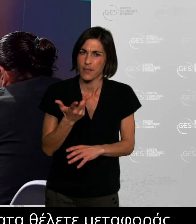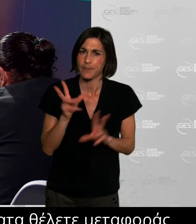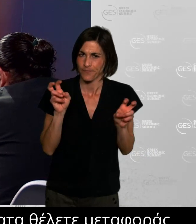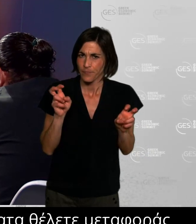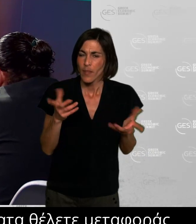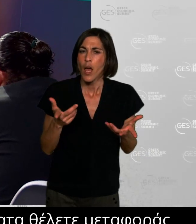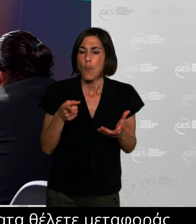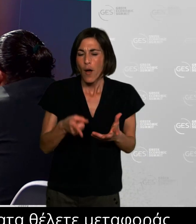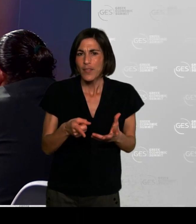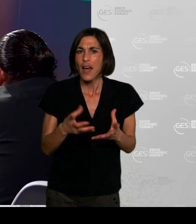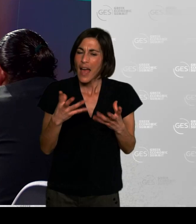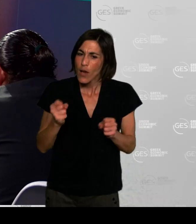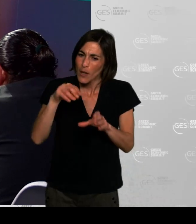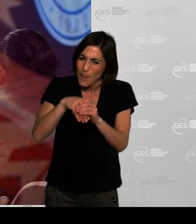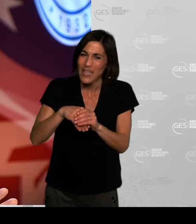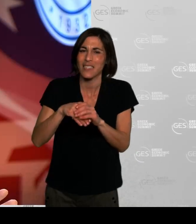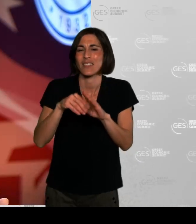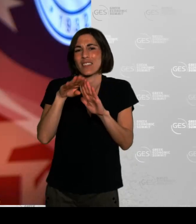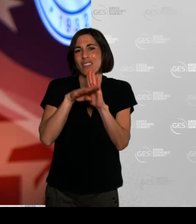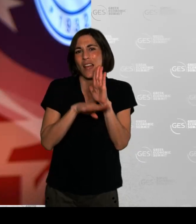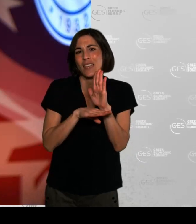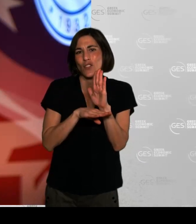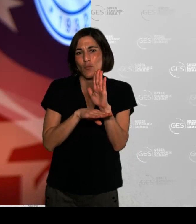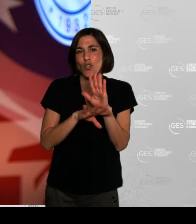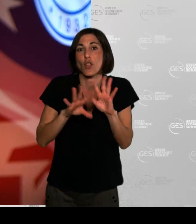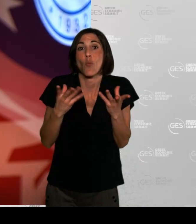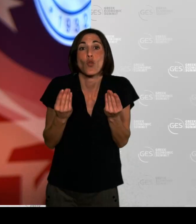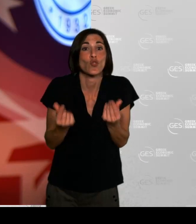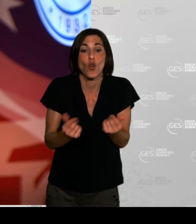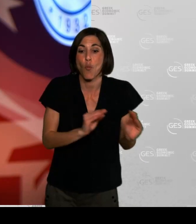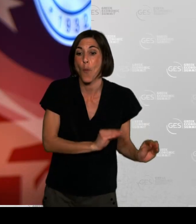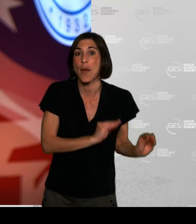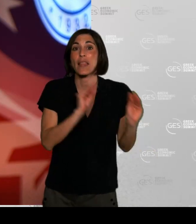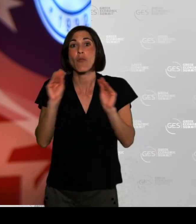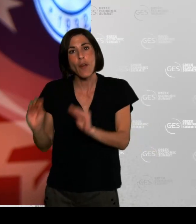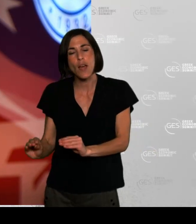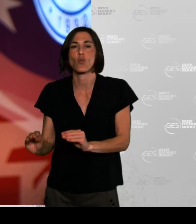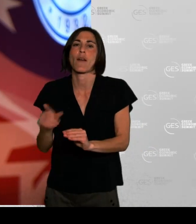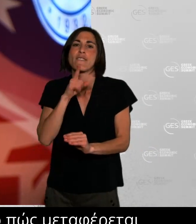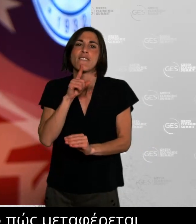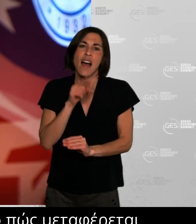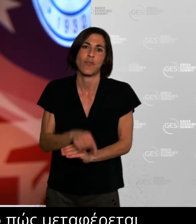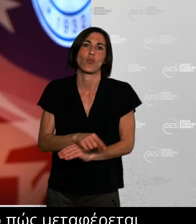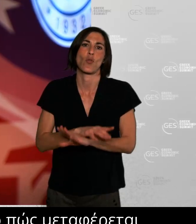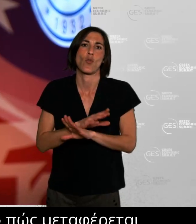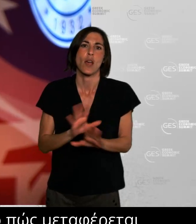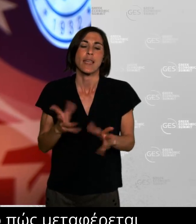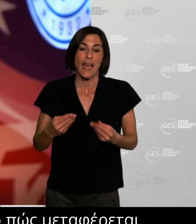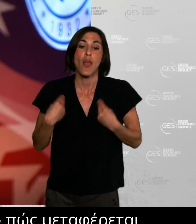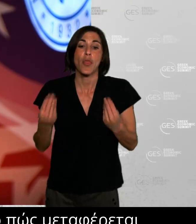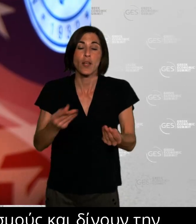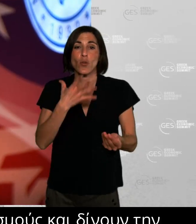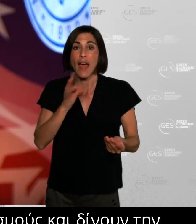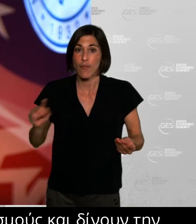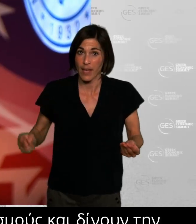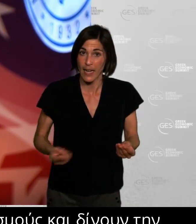καταρτίζουν εσωτερικούς κανονισμούς για το πώς μεταφέρεται η τεχνολογία μέσα σε αυτούς τους δημόσιους οργανισμούς και δίνουν την ευκαιρία με πολύ σωστά